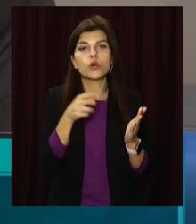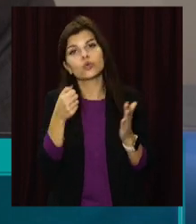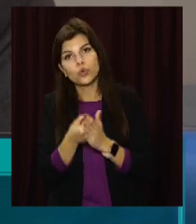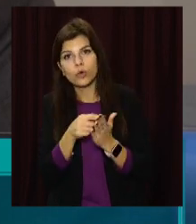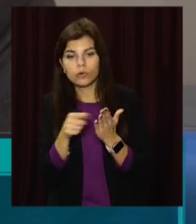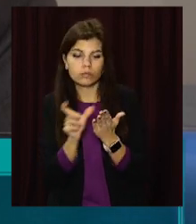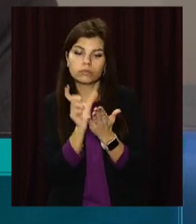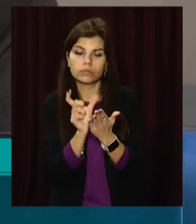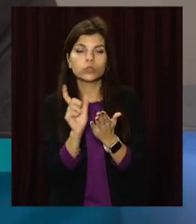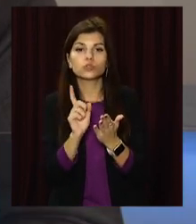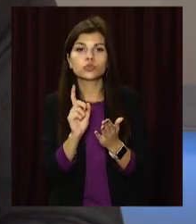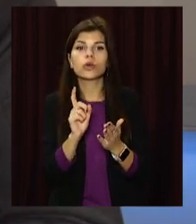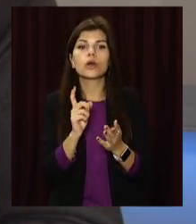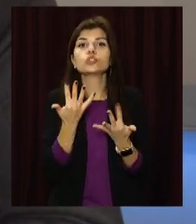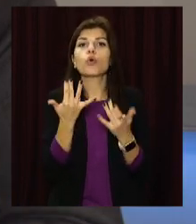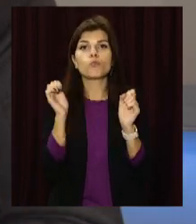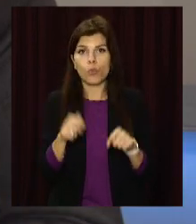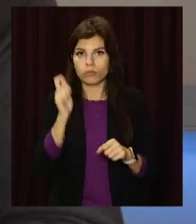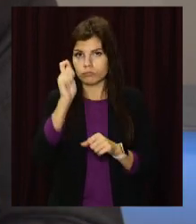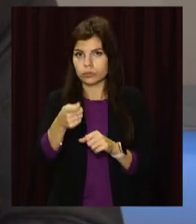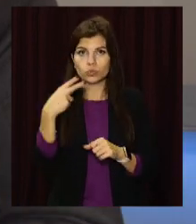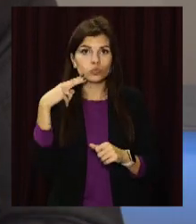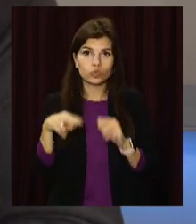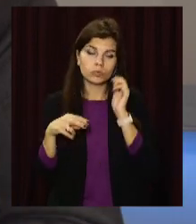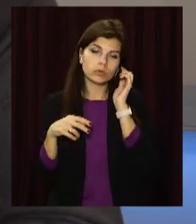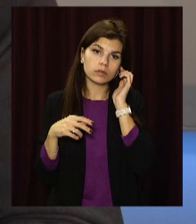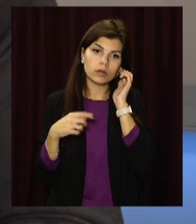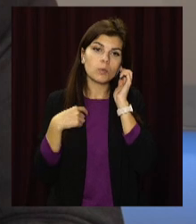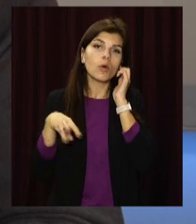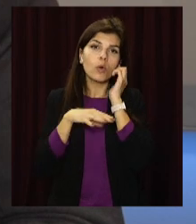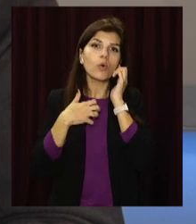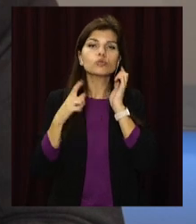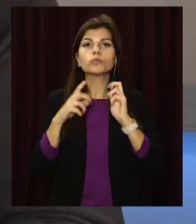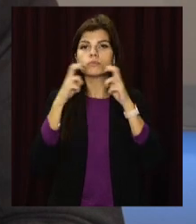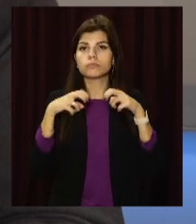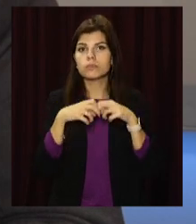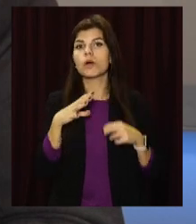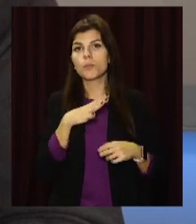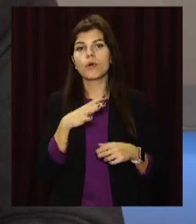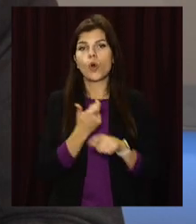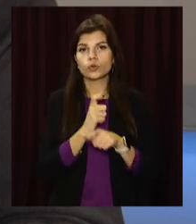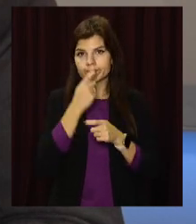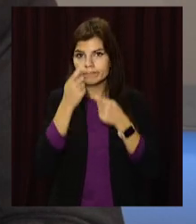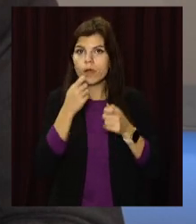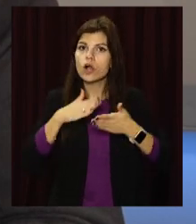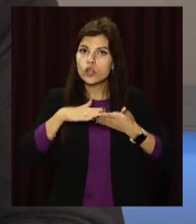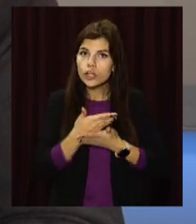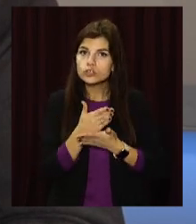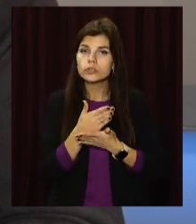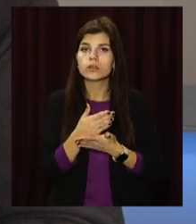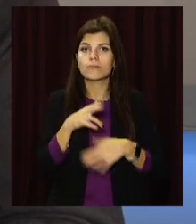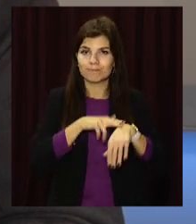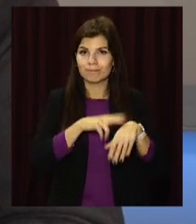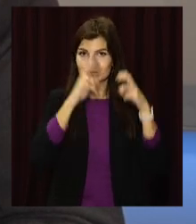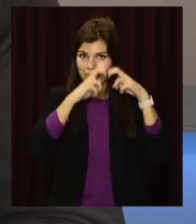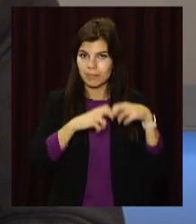і не менше. Це те, що ми хочемо. Ми хочемо, щоб слідство було проведено тщательно, качественно,